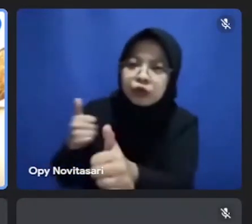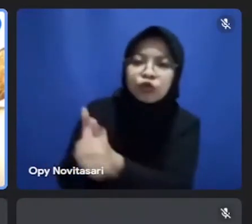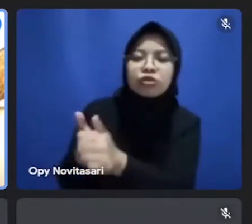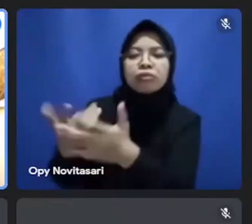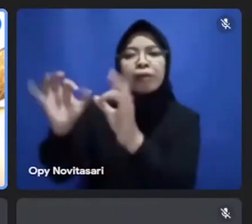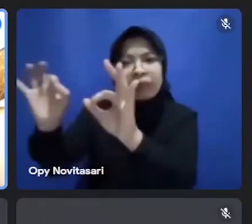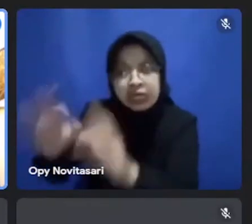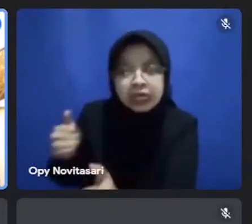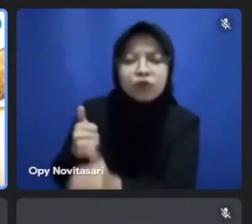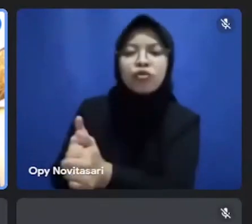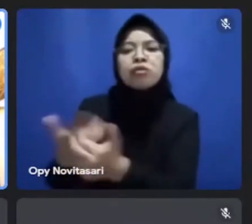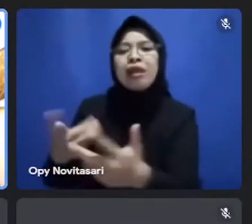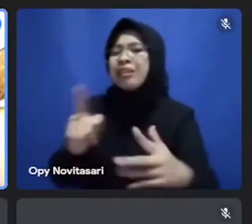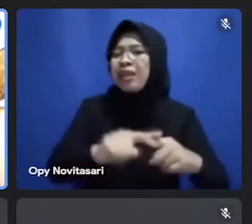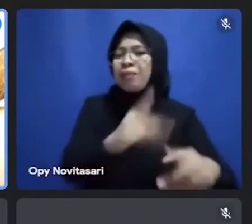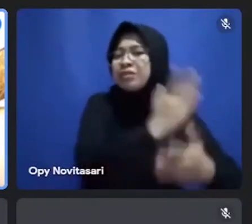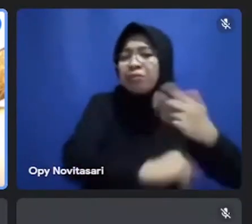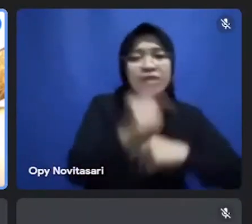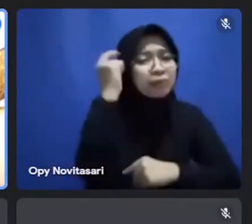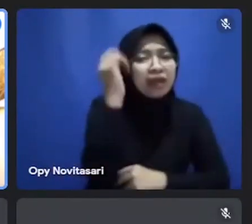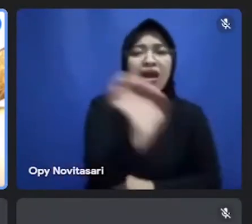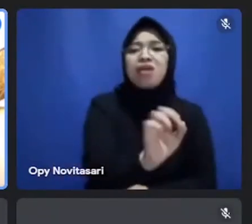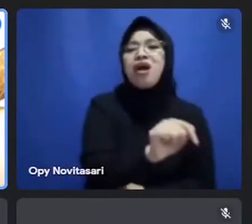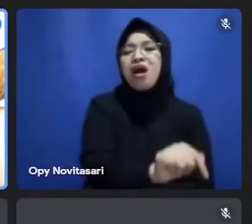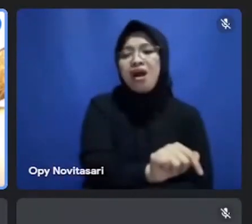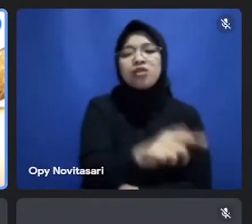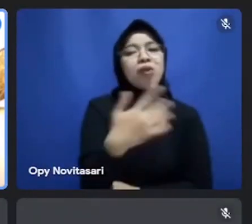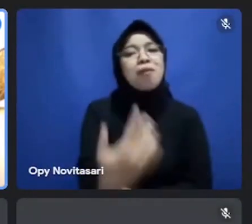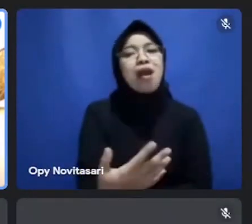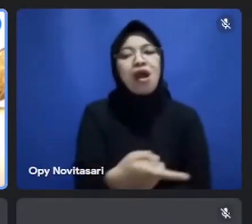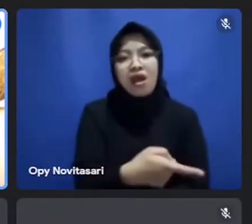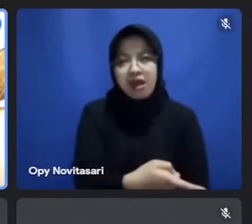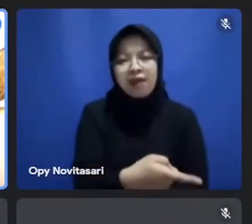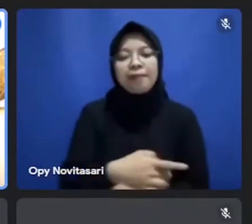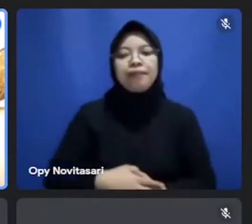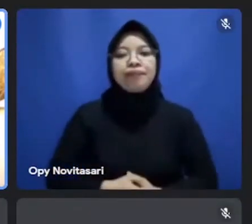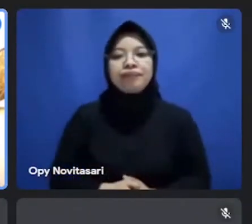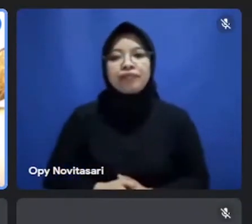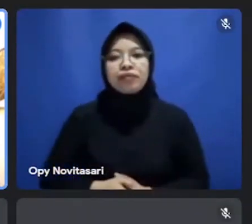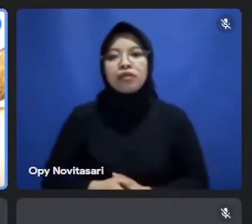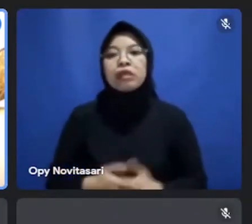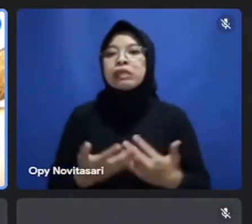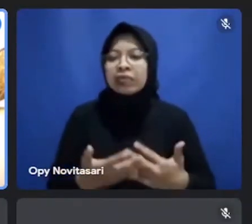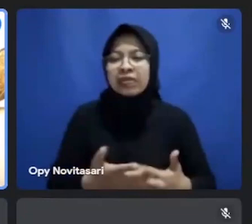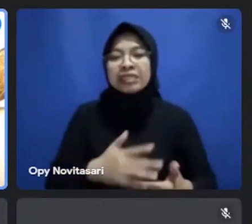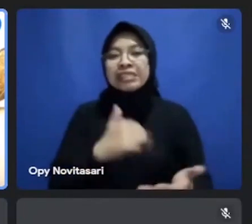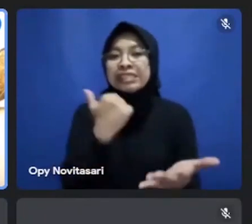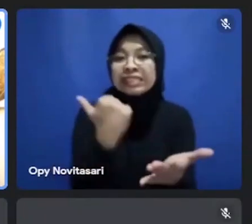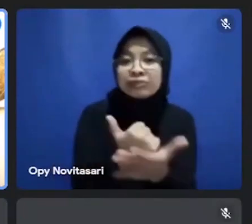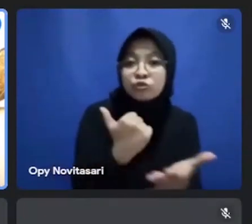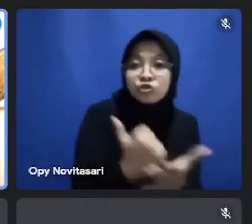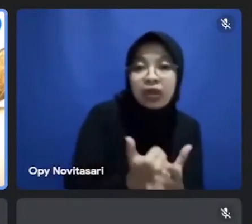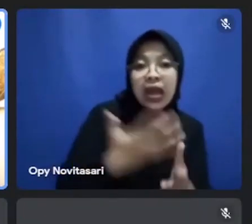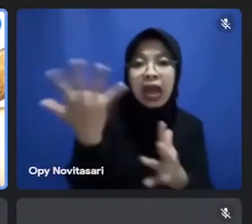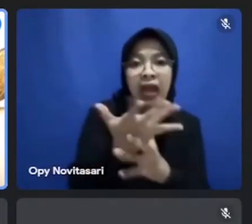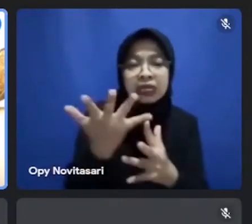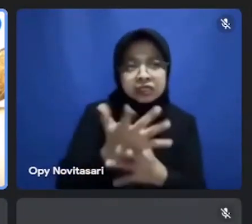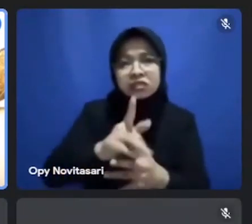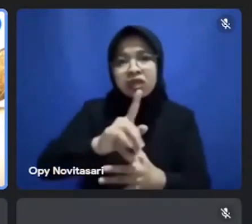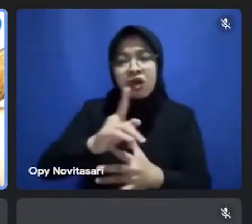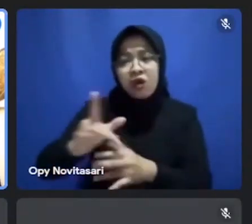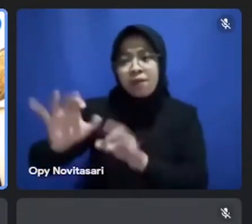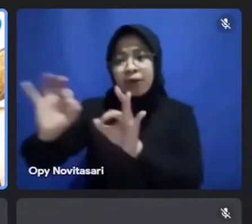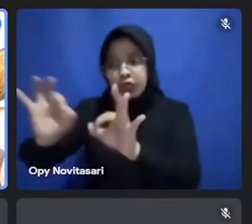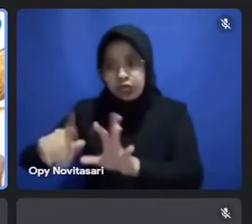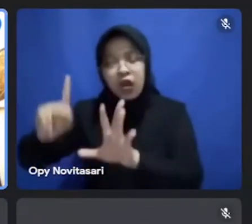bahwa ee selain selain bahwa akses itu itu mesti disediakan